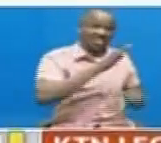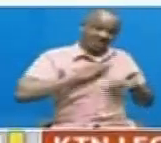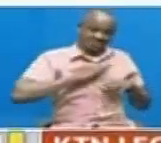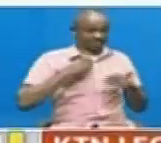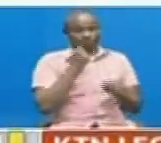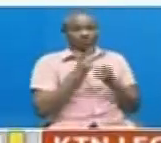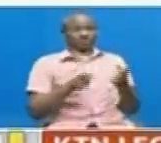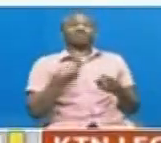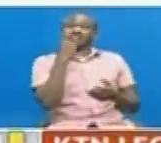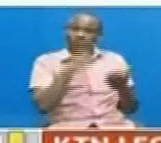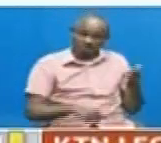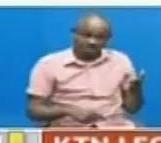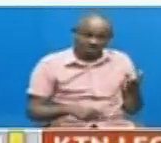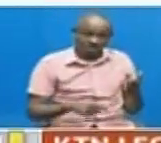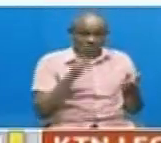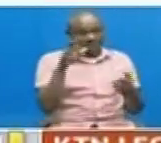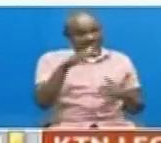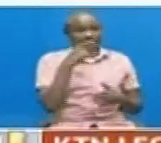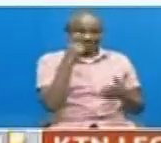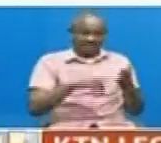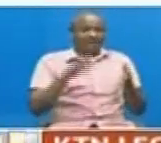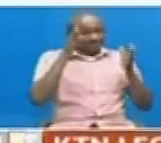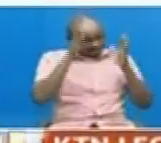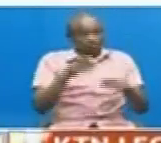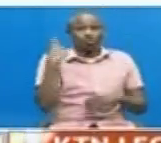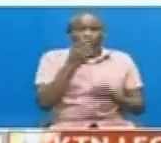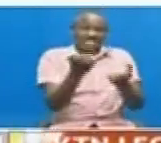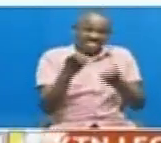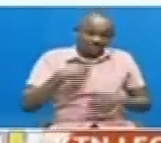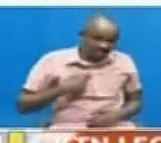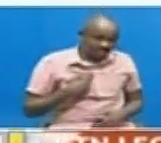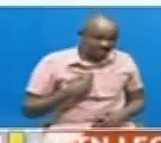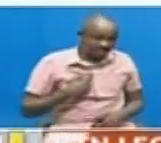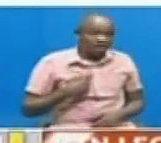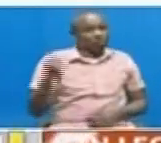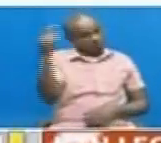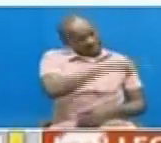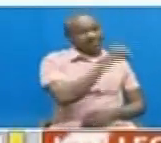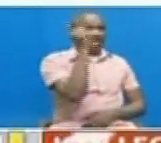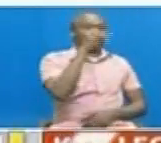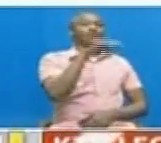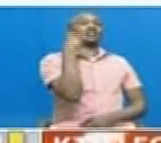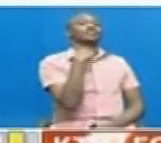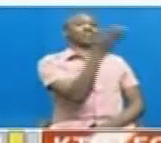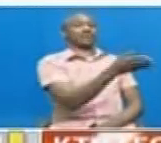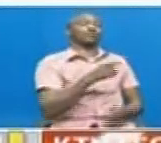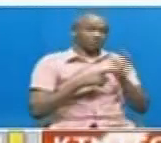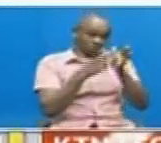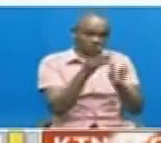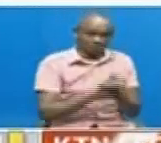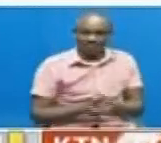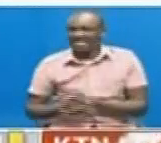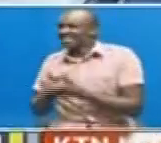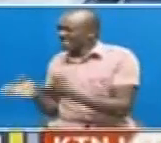Sasa mimi kuna time nilisema kwa group fulani, atakeni hitaji mimi, atakuja Nairobi, atanipata, nitamuonyesha penye kwa hela, kuenda.